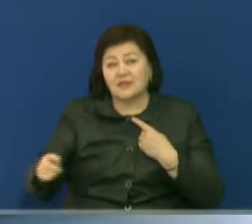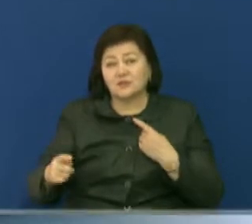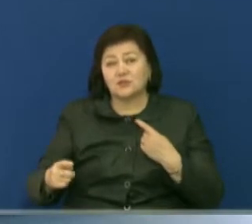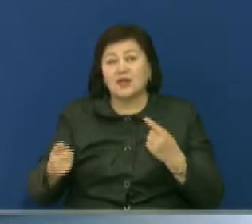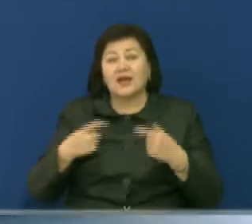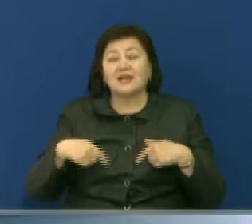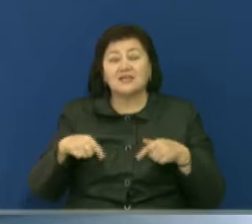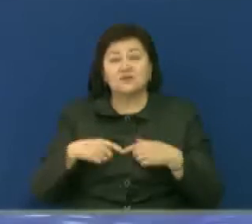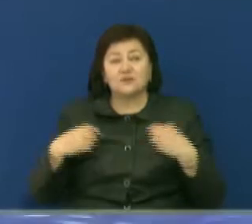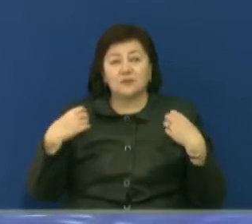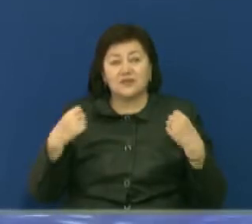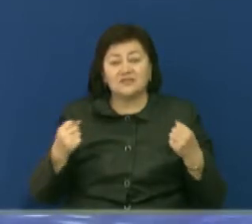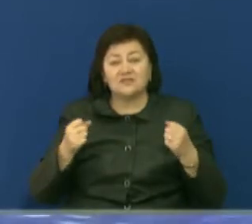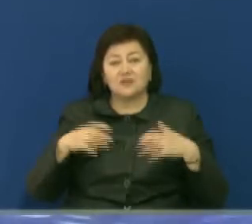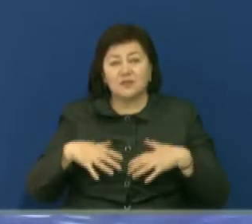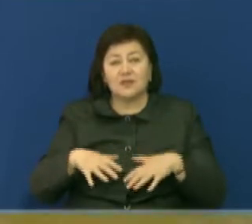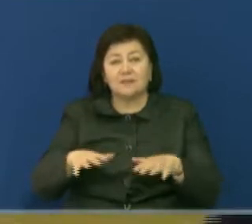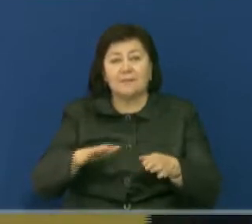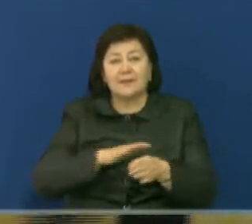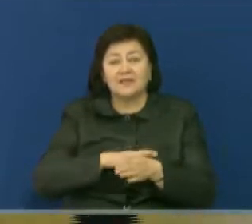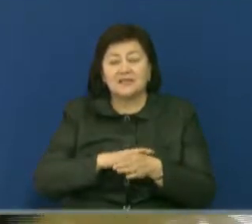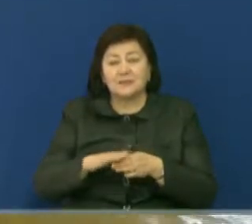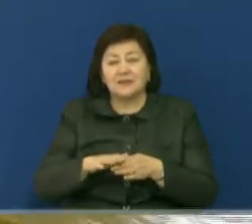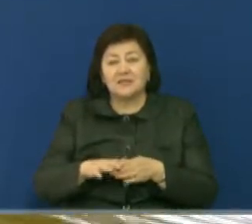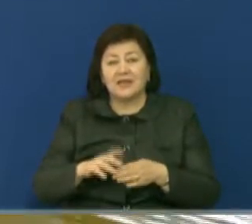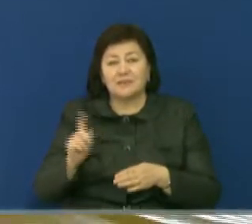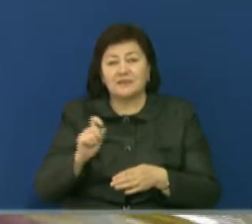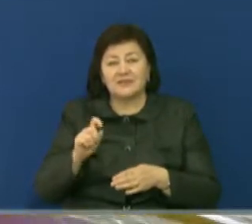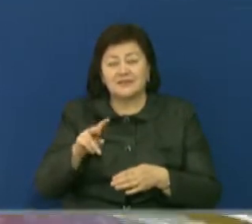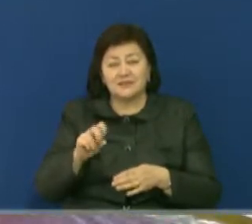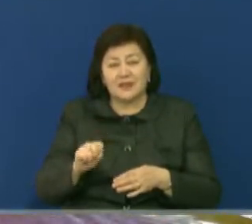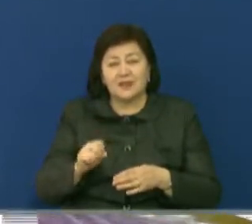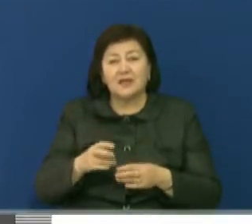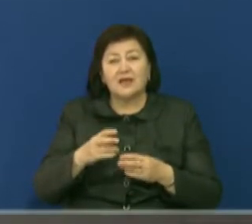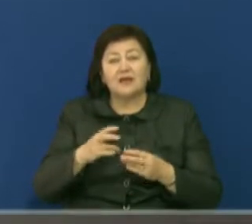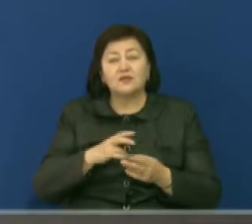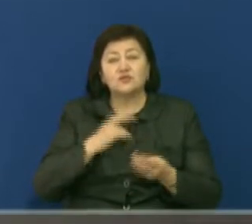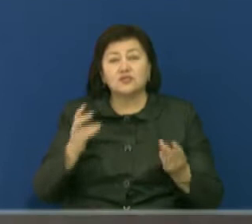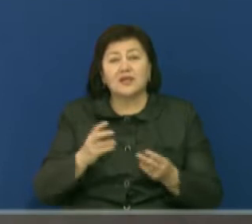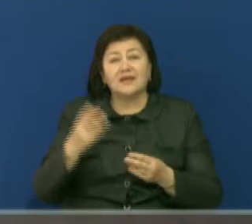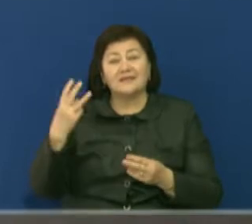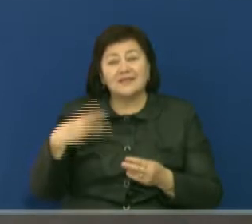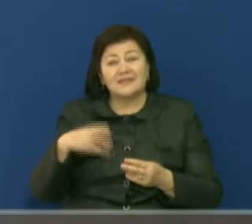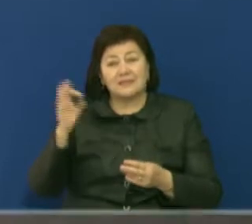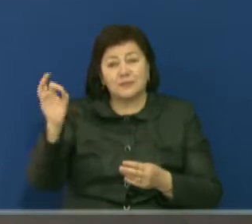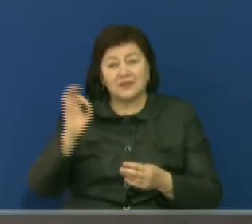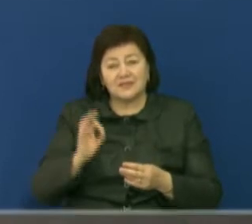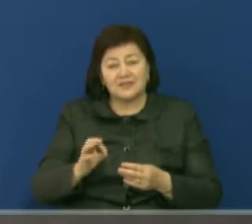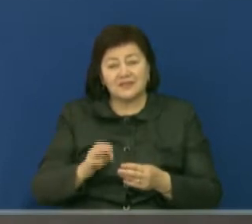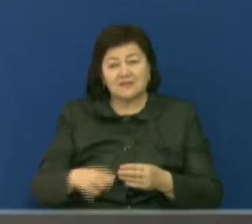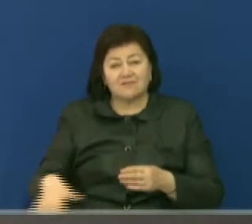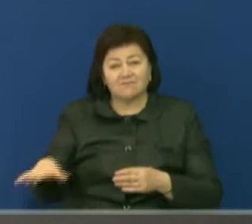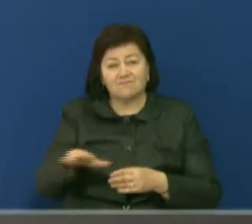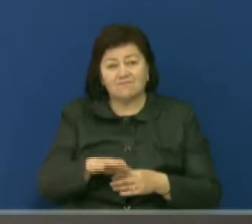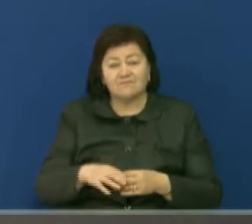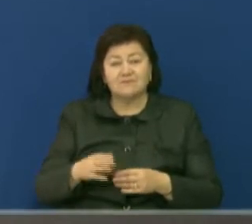мероприятий заполняемость здания не должна превышать 30%, говорится в постановлении. В Семее штрафуют тех, кто не носит маски.